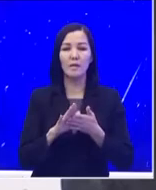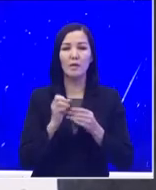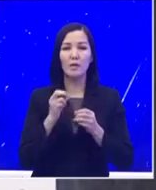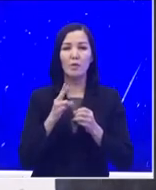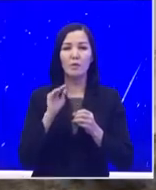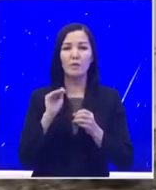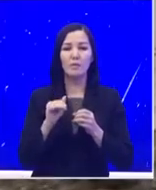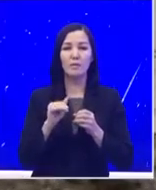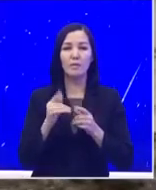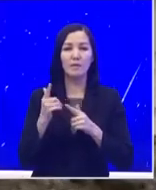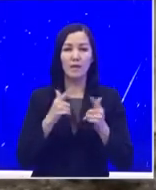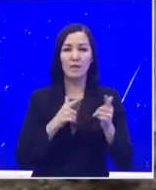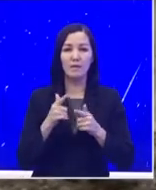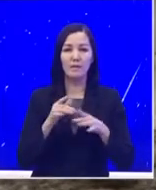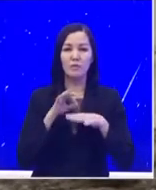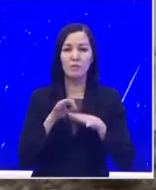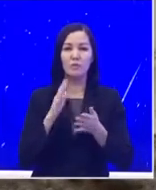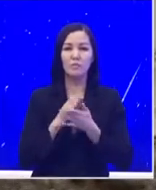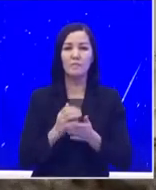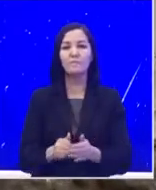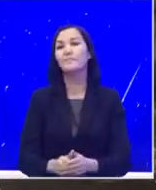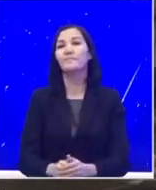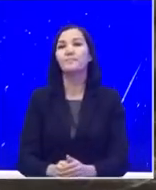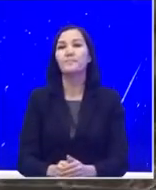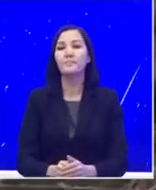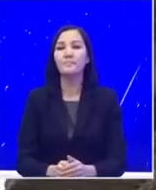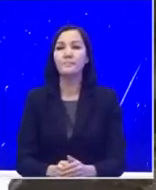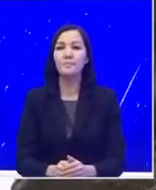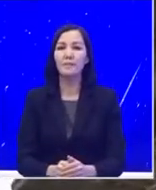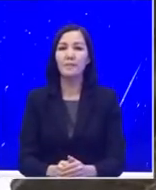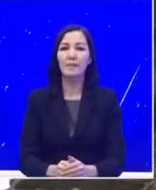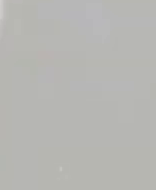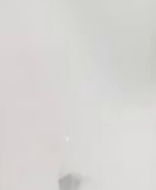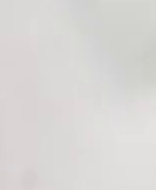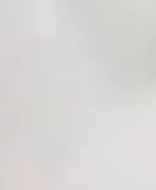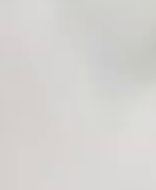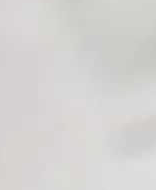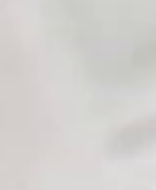қап дайындалды. Амина Құдайберген, Аманжол Жөнкешев, Жетісу арнасы.